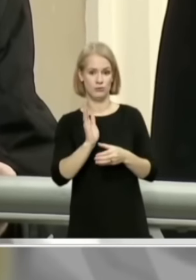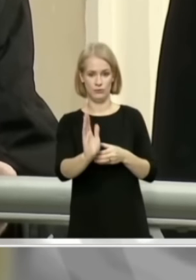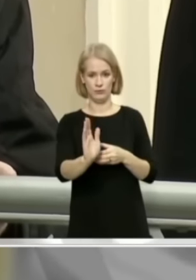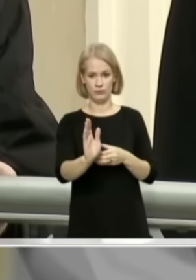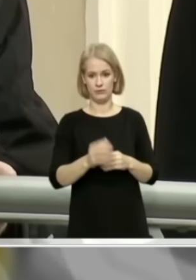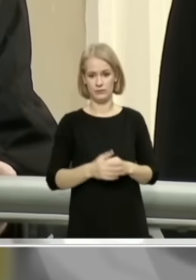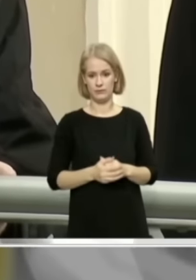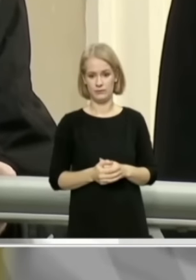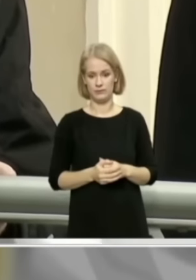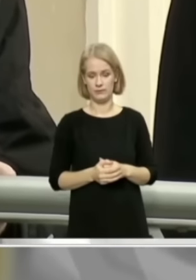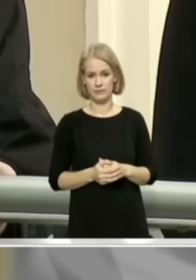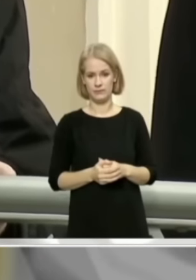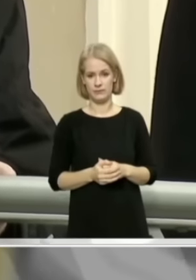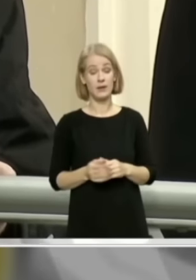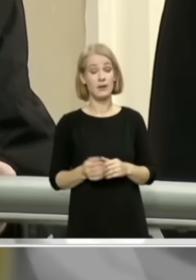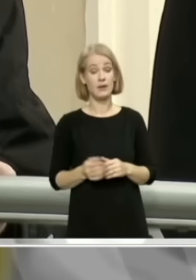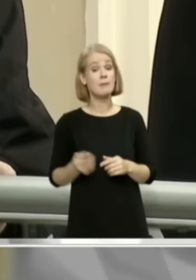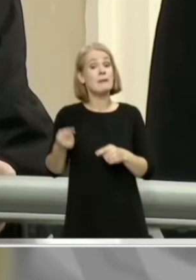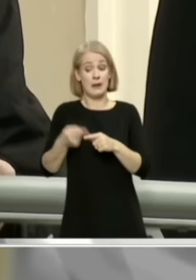Pridedu.